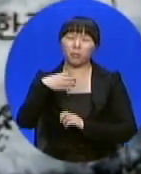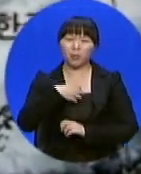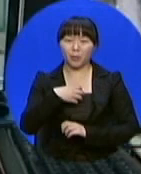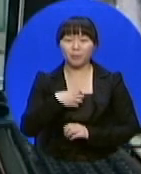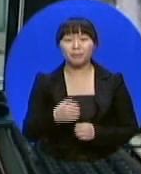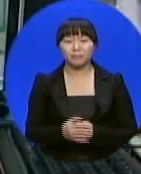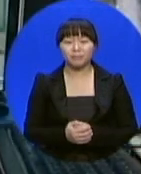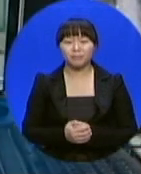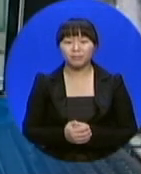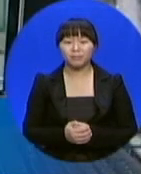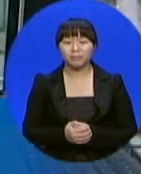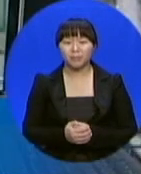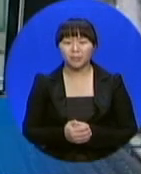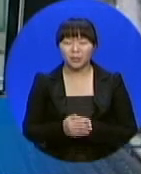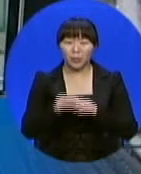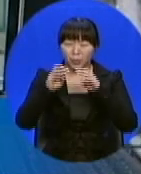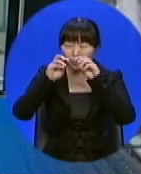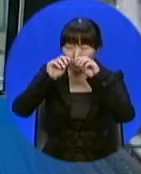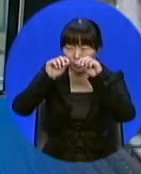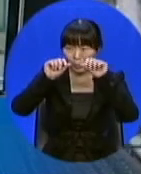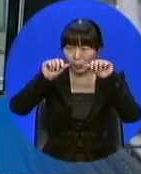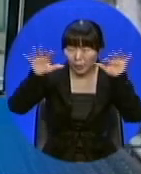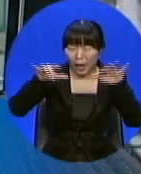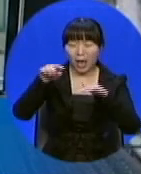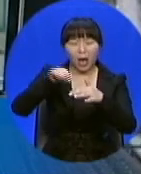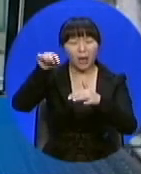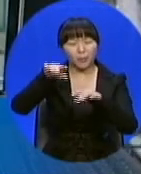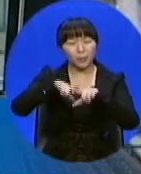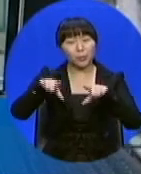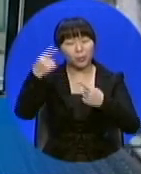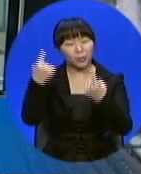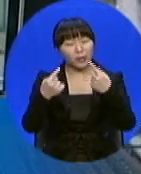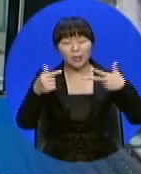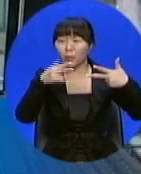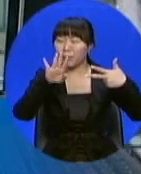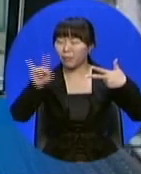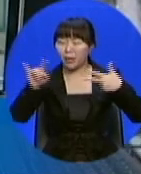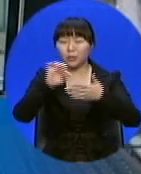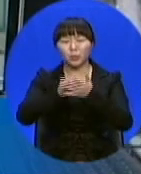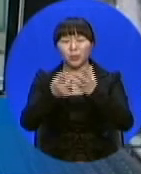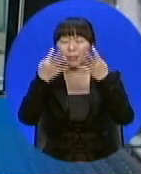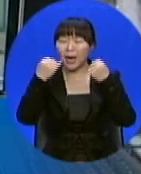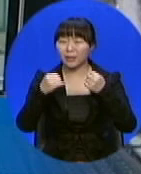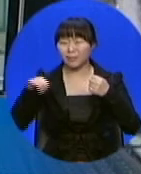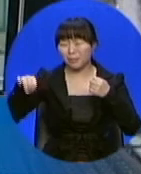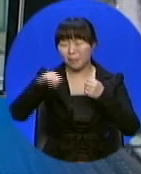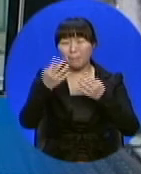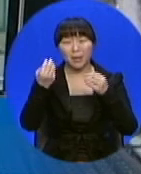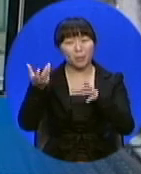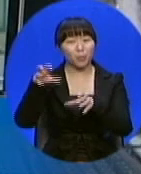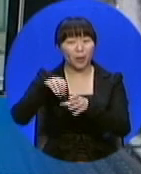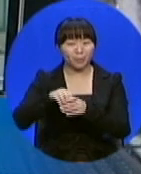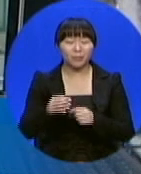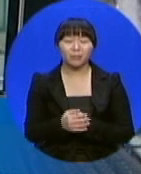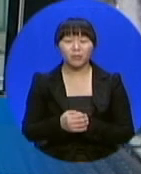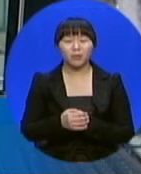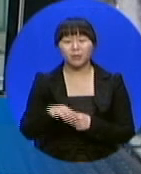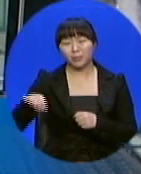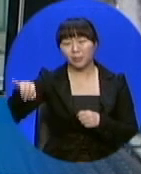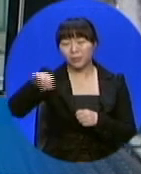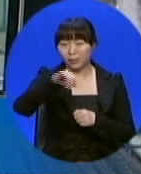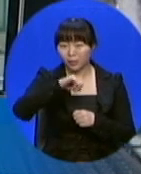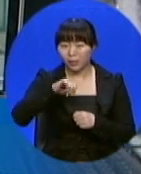위험합니다. 그 미세먼지 안에는 이제 평상시보다 7배 정도 많은 이제 세균들이 포함되게 되는데요. 이러한 세균들은